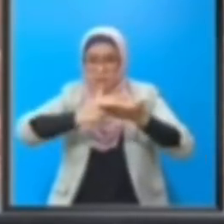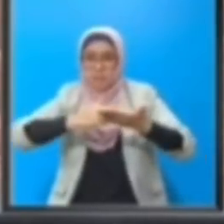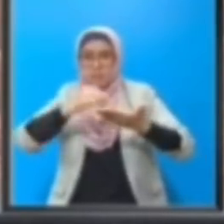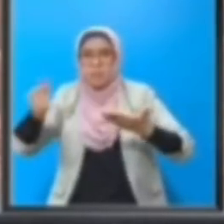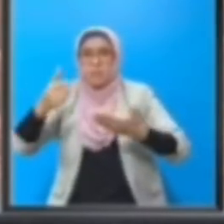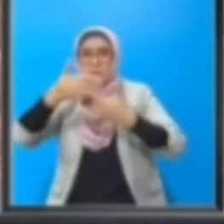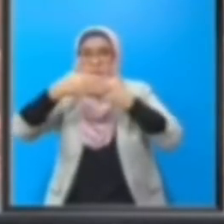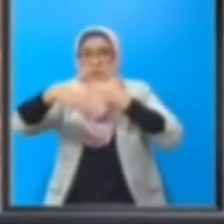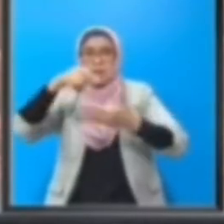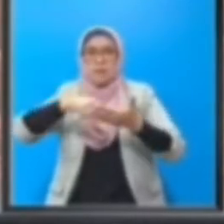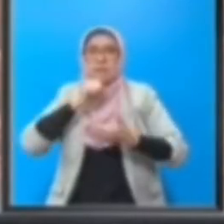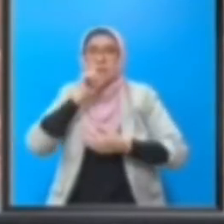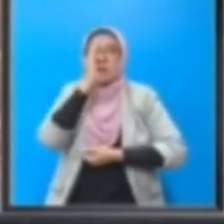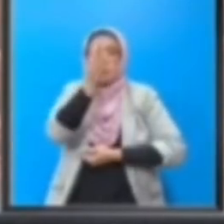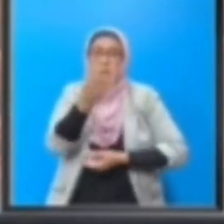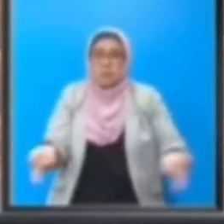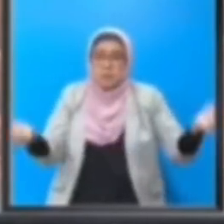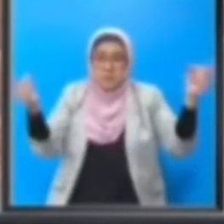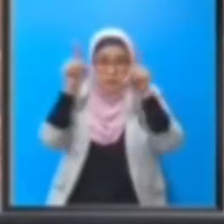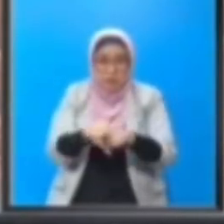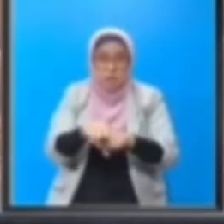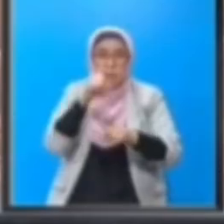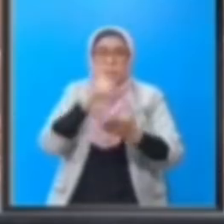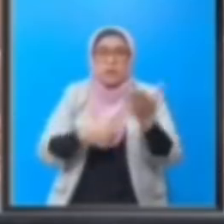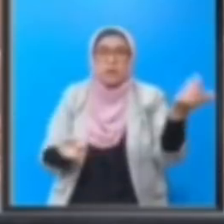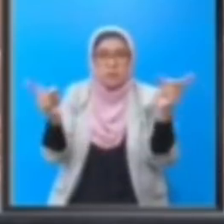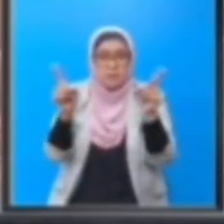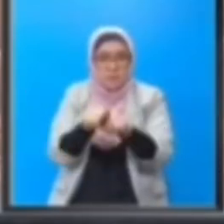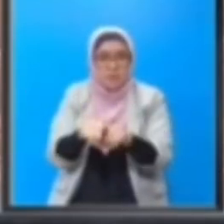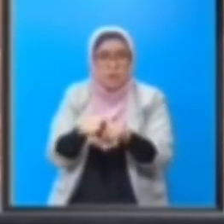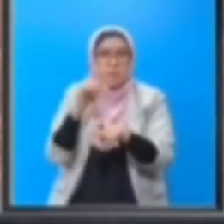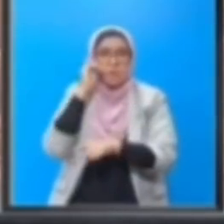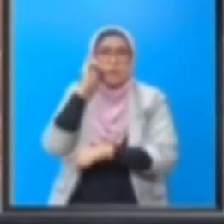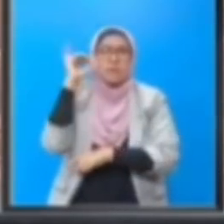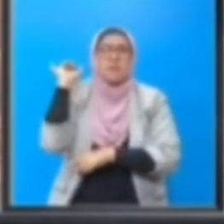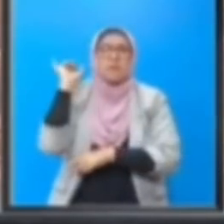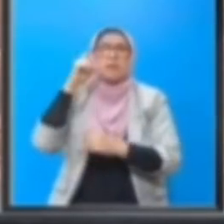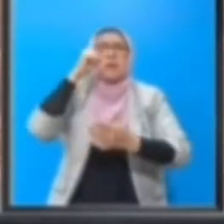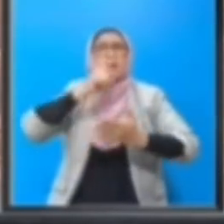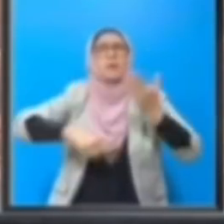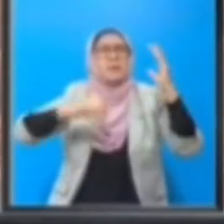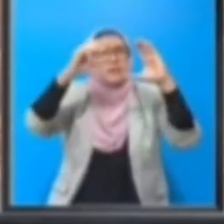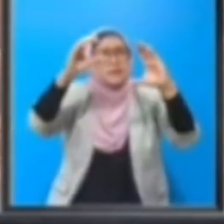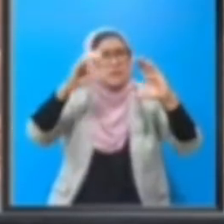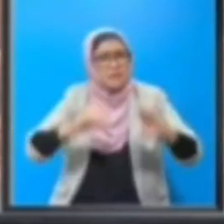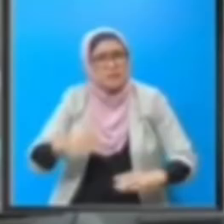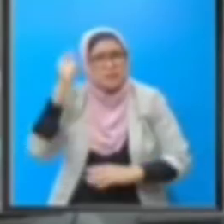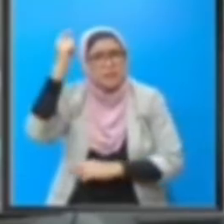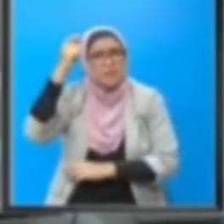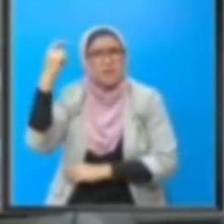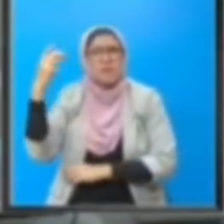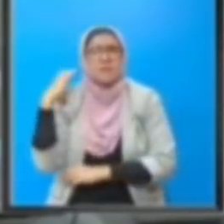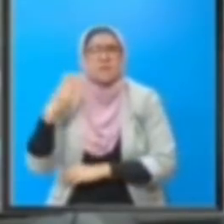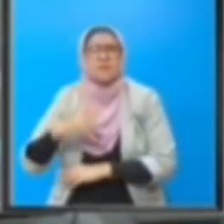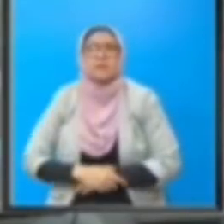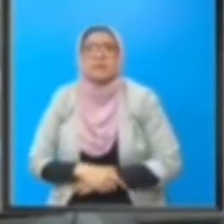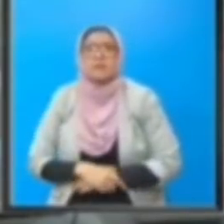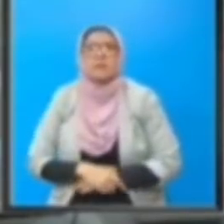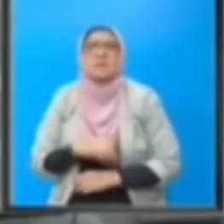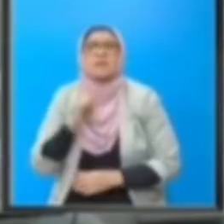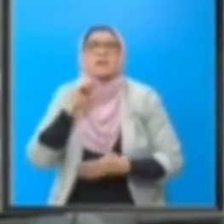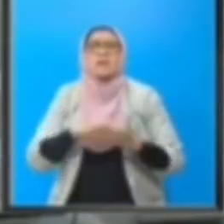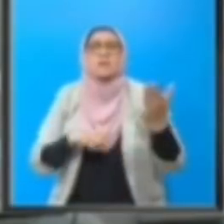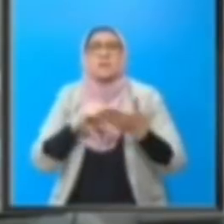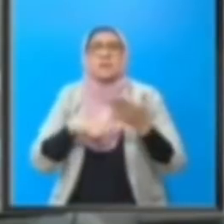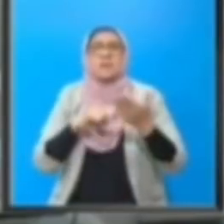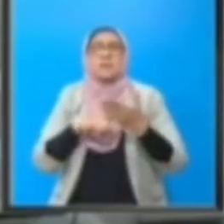bahawa tidak berlaku, tidak berulang kembali perkara yang telah. Betul. Apa langkahnya Tuan Yang Dipertua? Langkah?